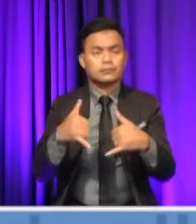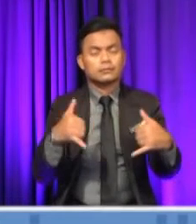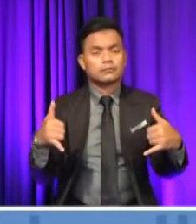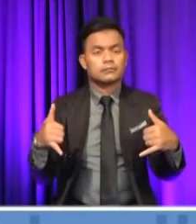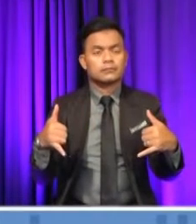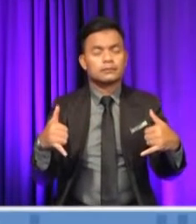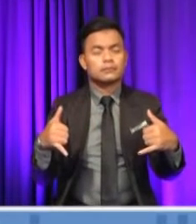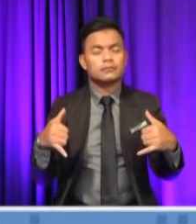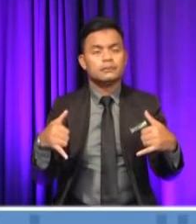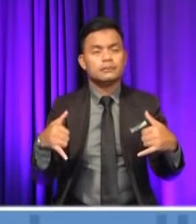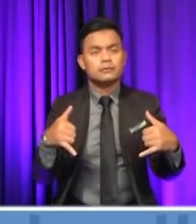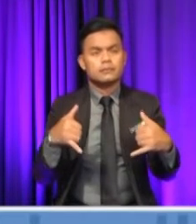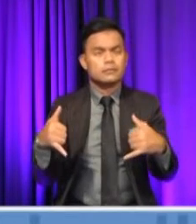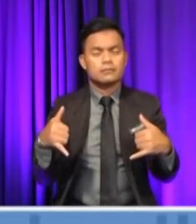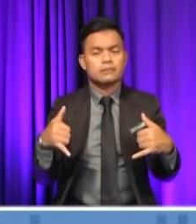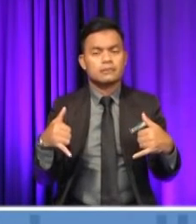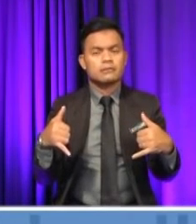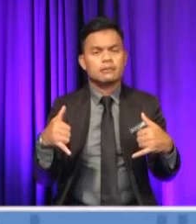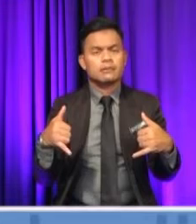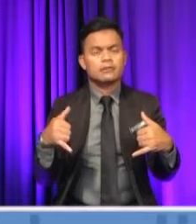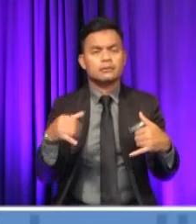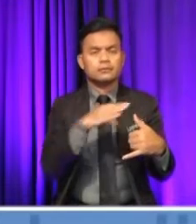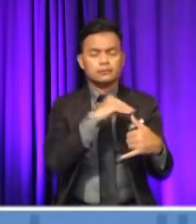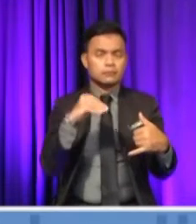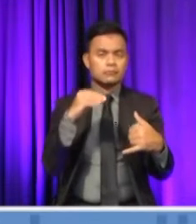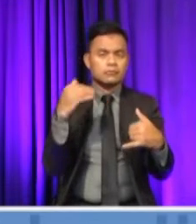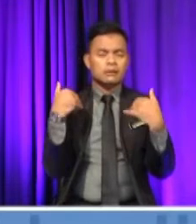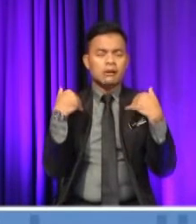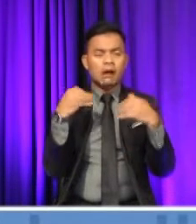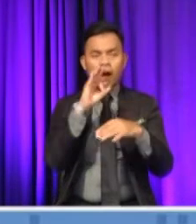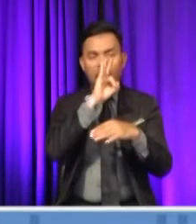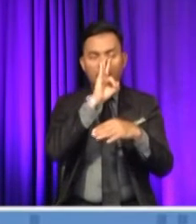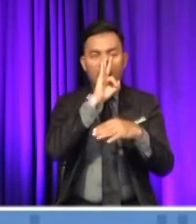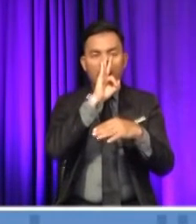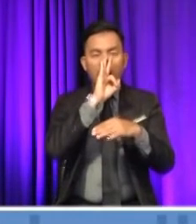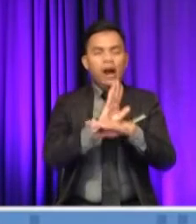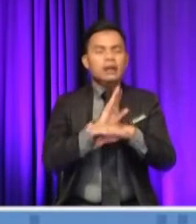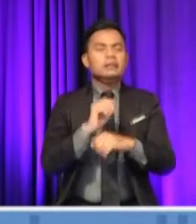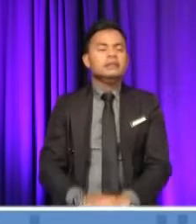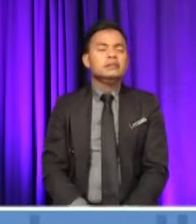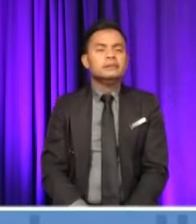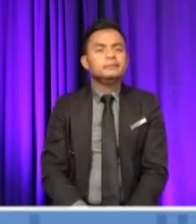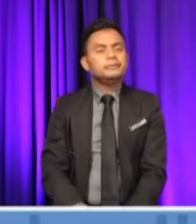aliran dia berulang-alik dan dia ada frekuensi. Okey, betul tak? Kita tengok jawapan. Okey, betul. Okey, arus